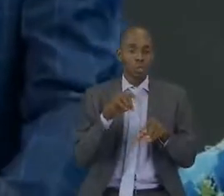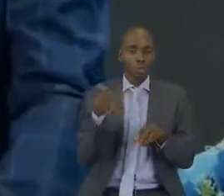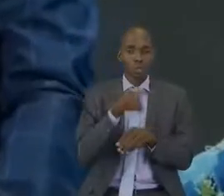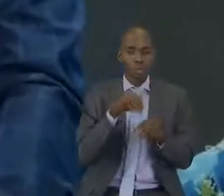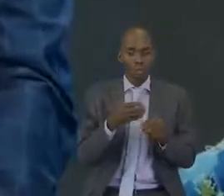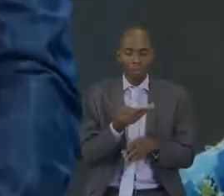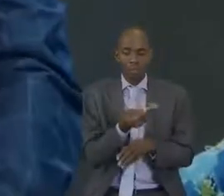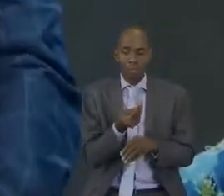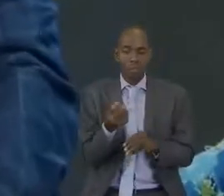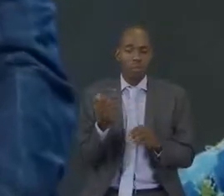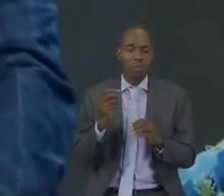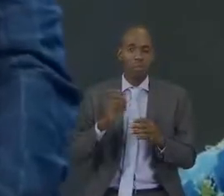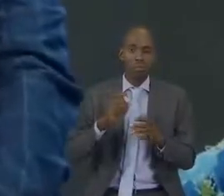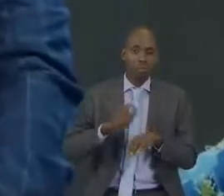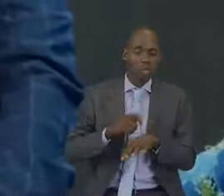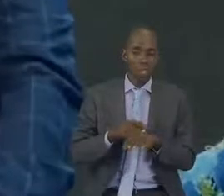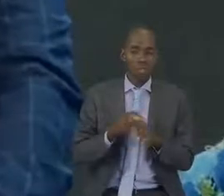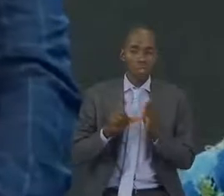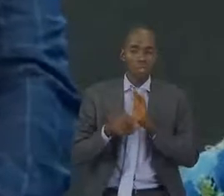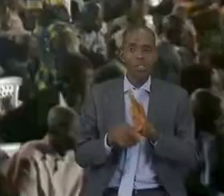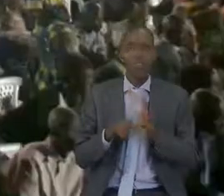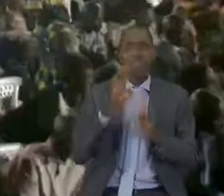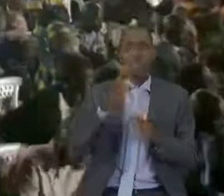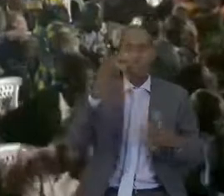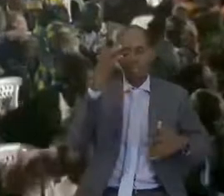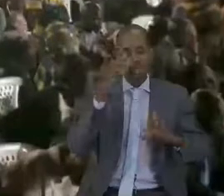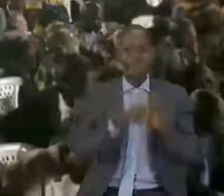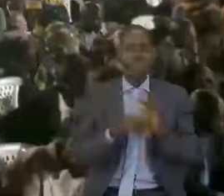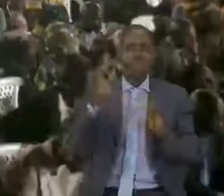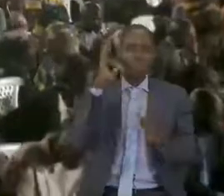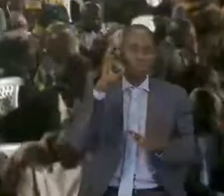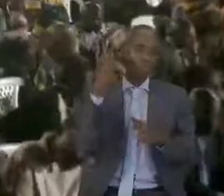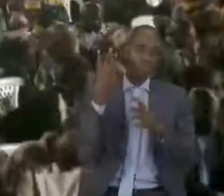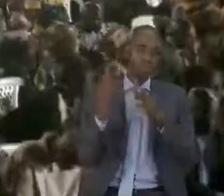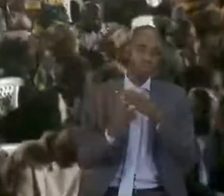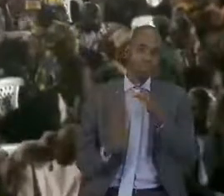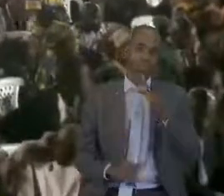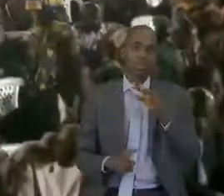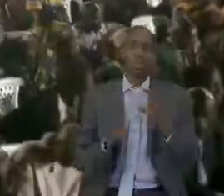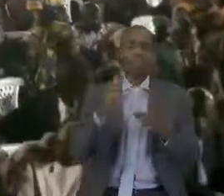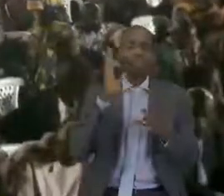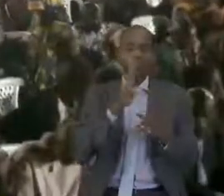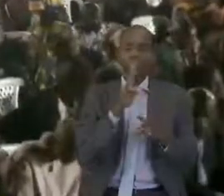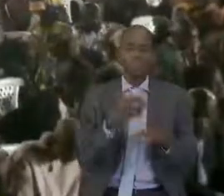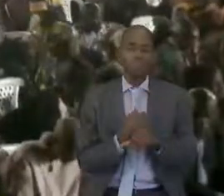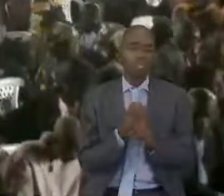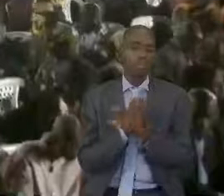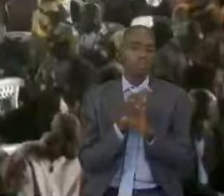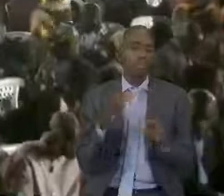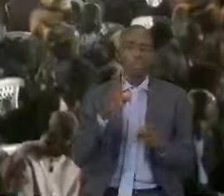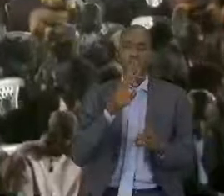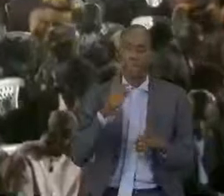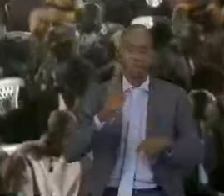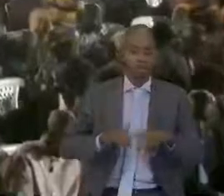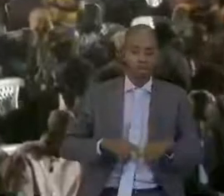touche. Les maladies disparaîtront. Vous serez affranchis. Vous êtes dans un fauteuil